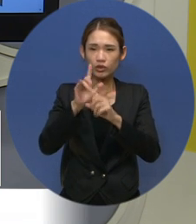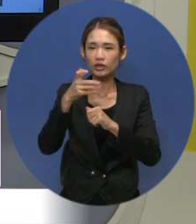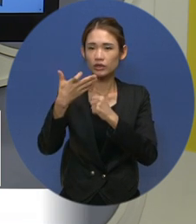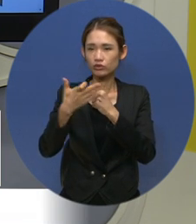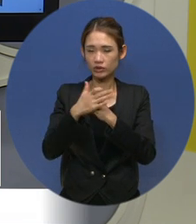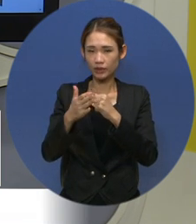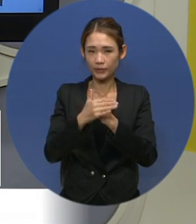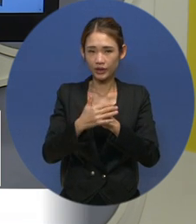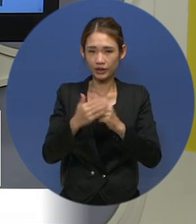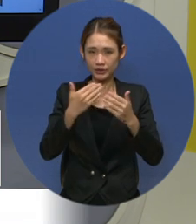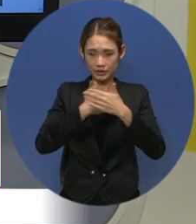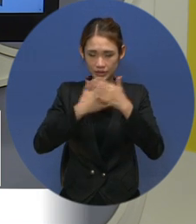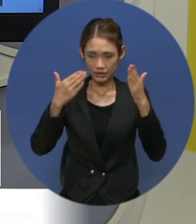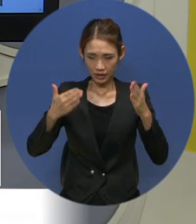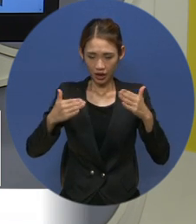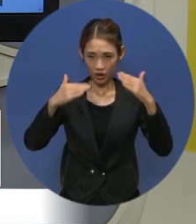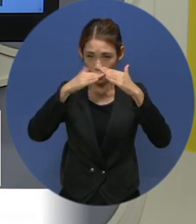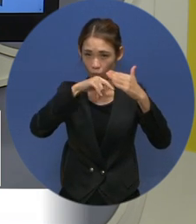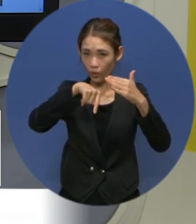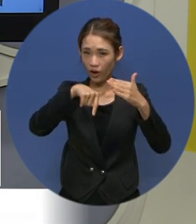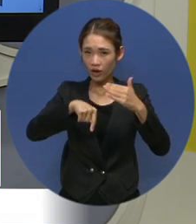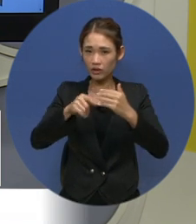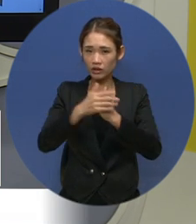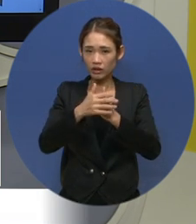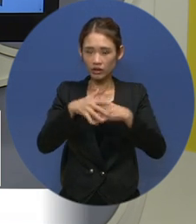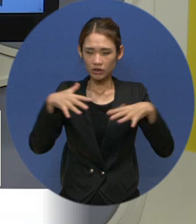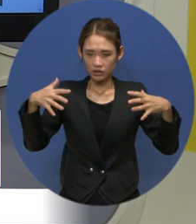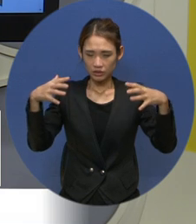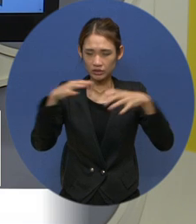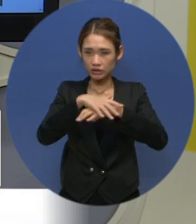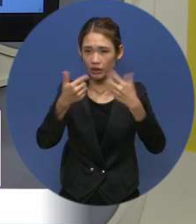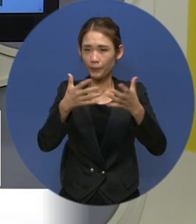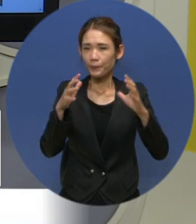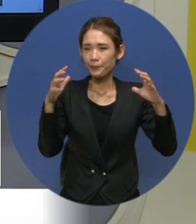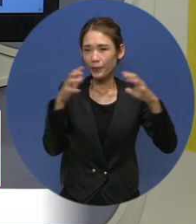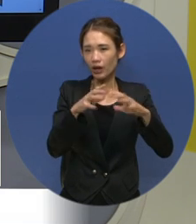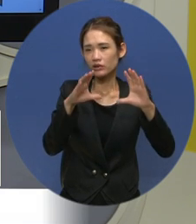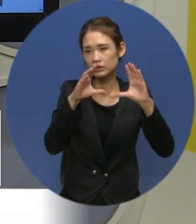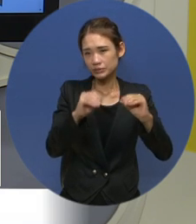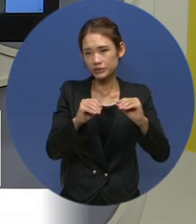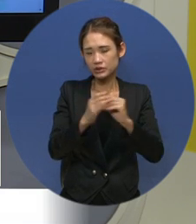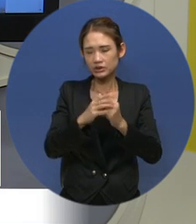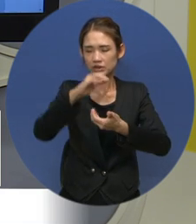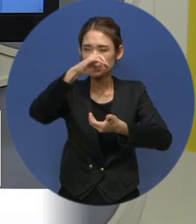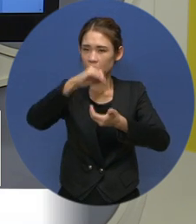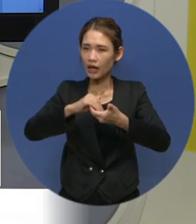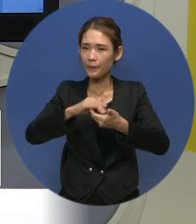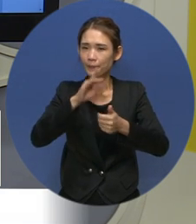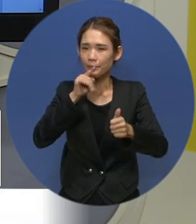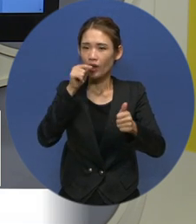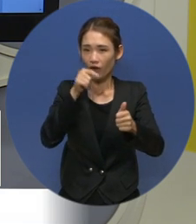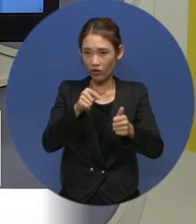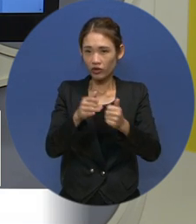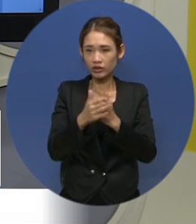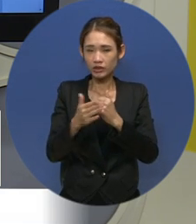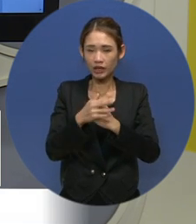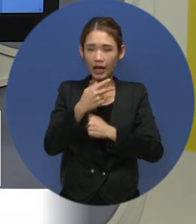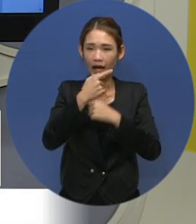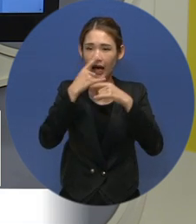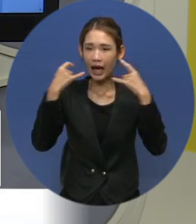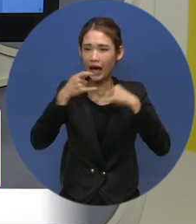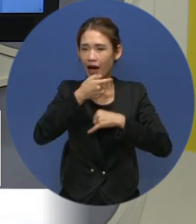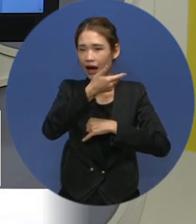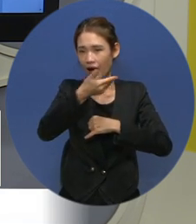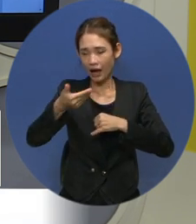실내 공간에 대한 대대적인 집합 금지 또는 제한 명령 이 내려지면서 한강 공원으로 발길이